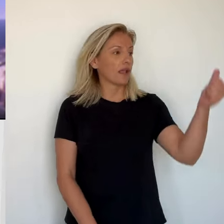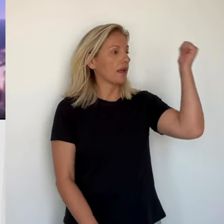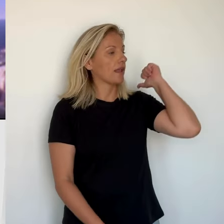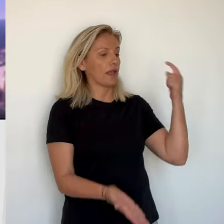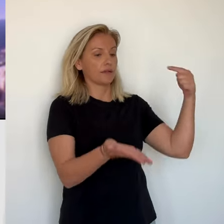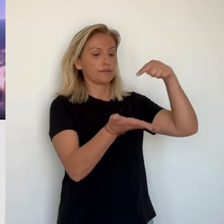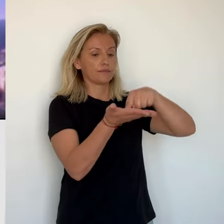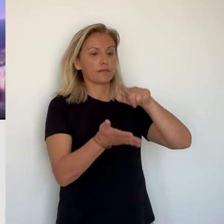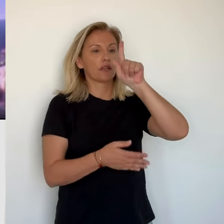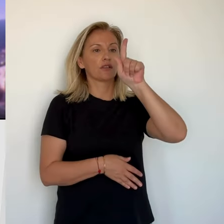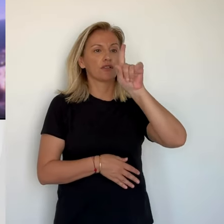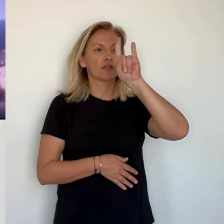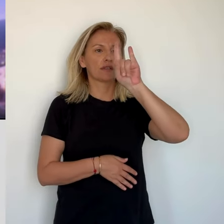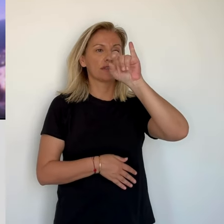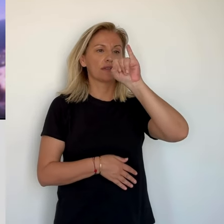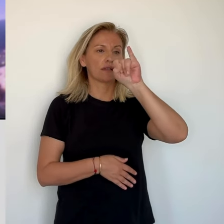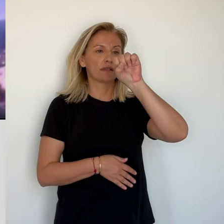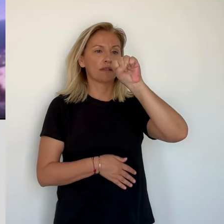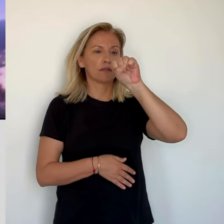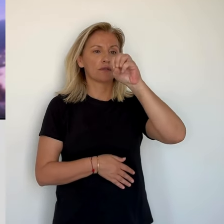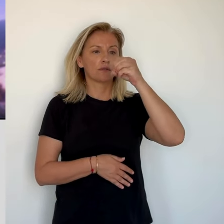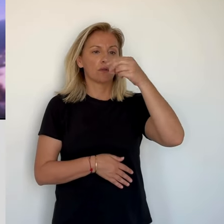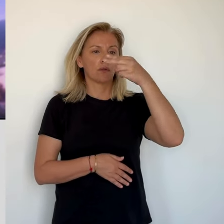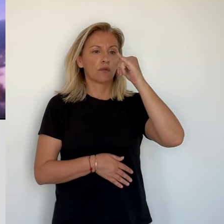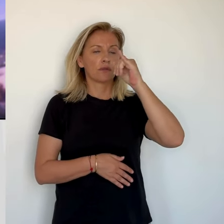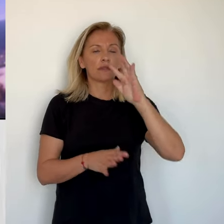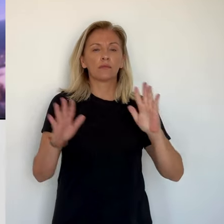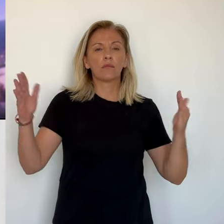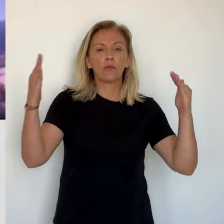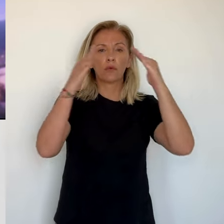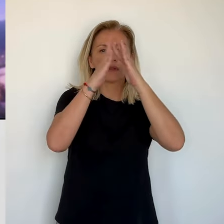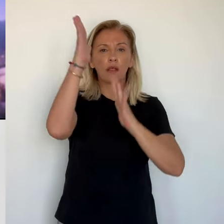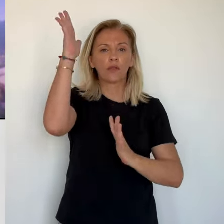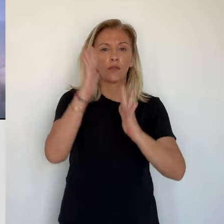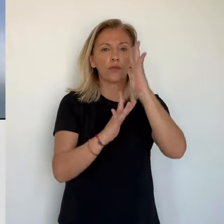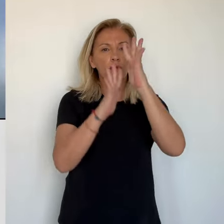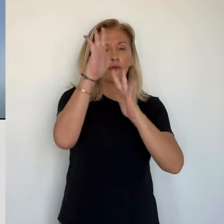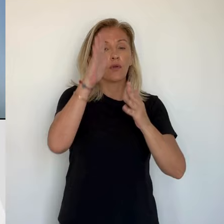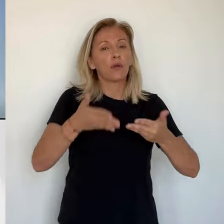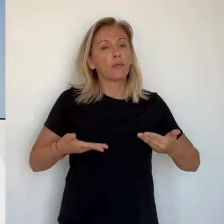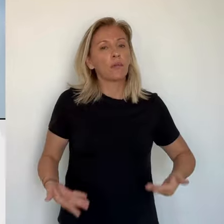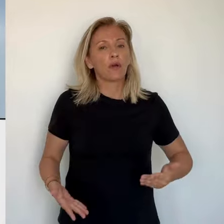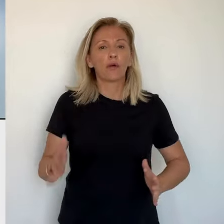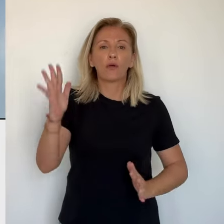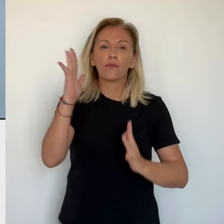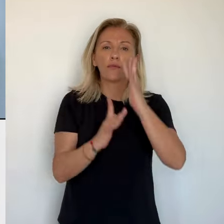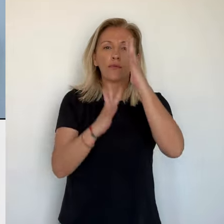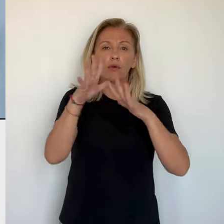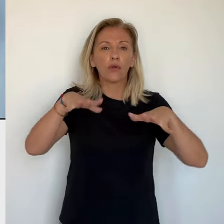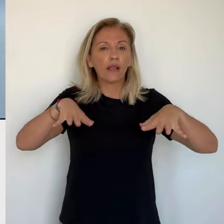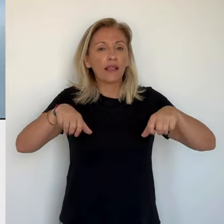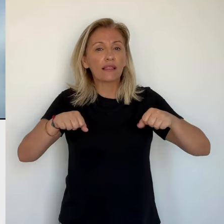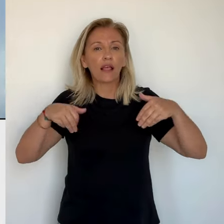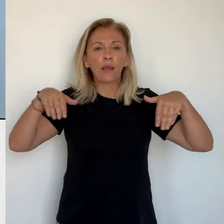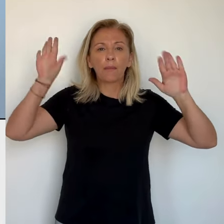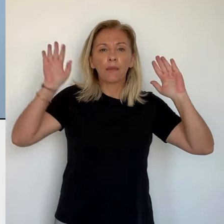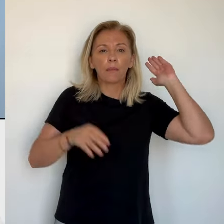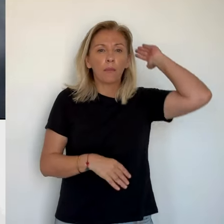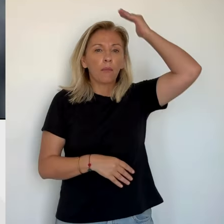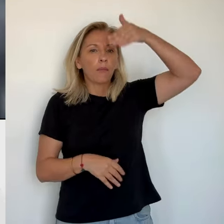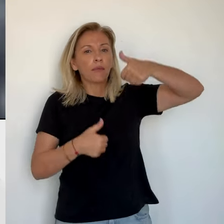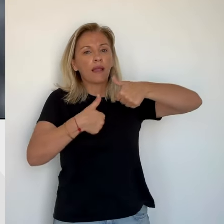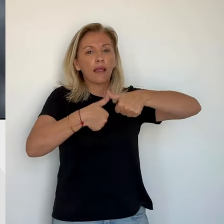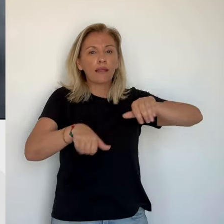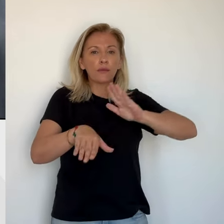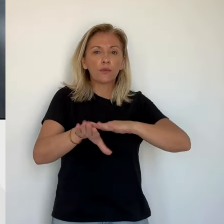Les suites de l'incendie qui s'est déclaré hier sur les hauteurs de Guisogne, le feu est désormais maîtrisé, mais les sapeurs-pompiers restent mobilisés. Ce matin